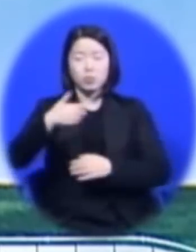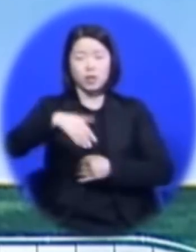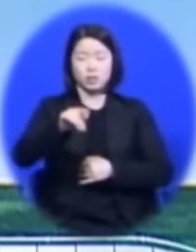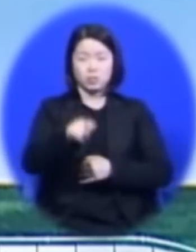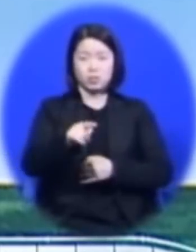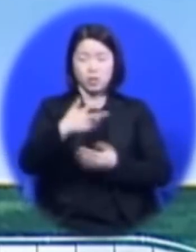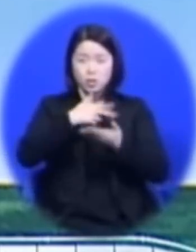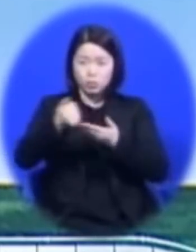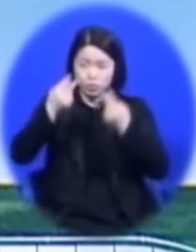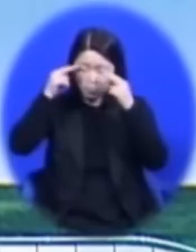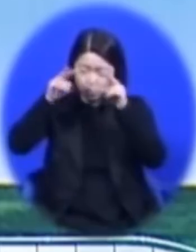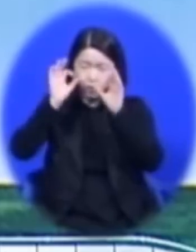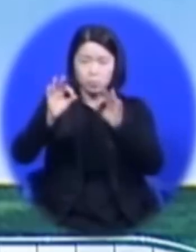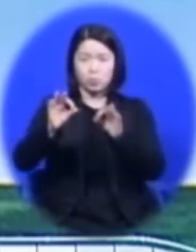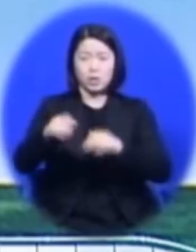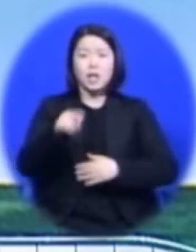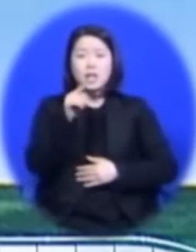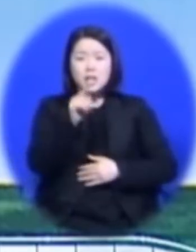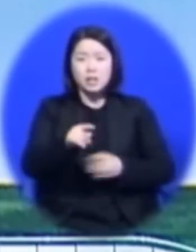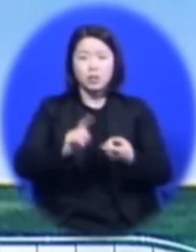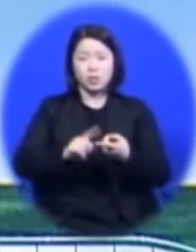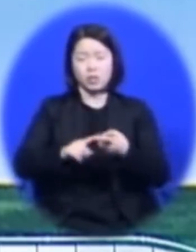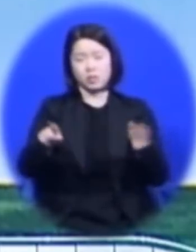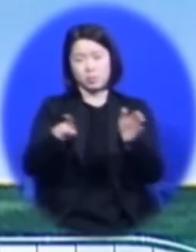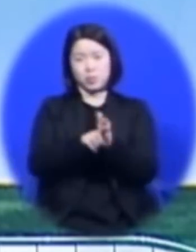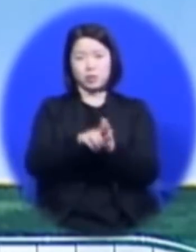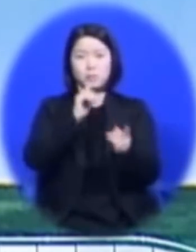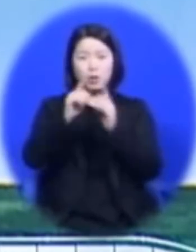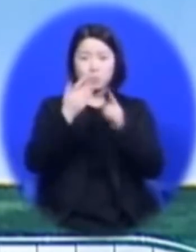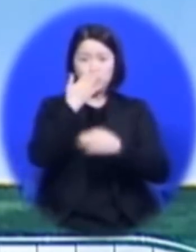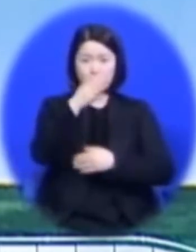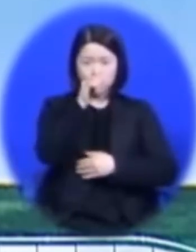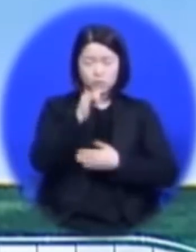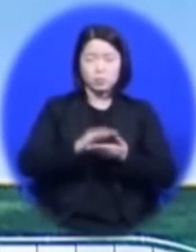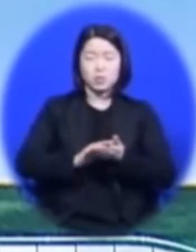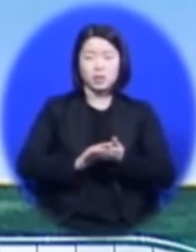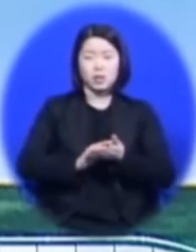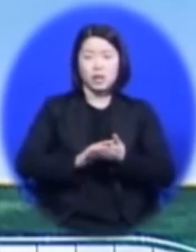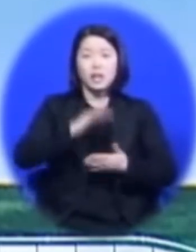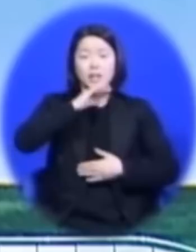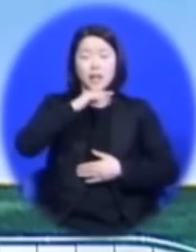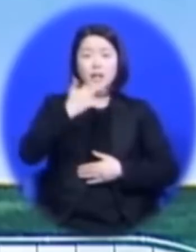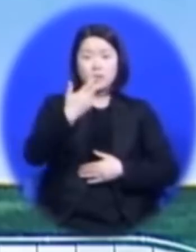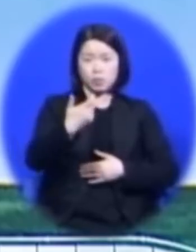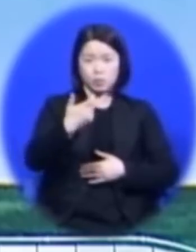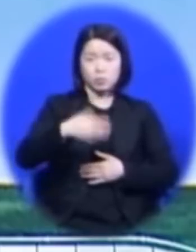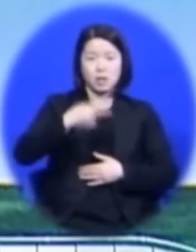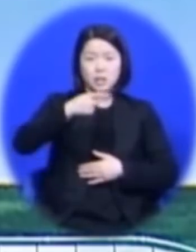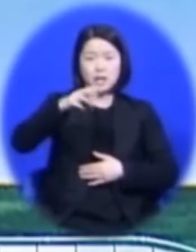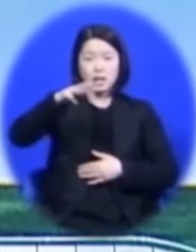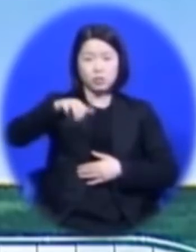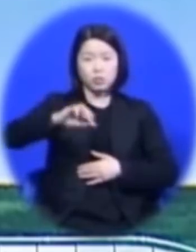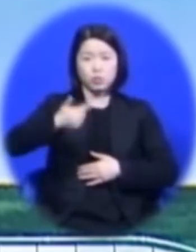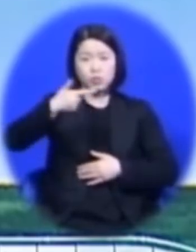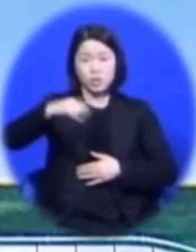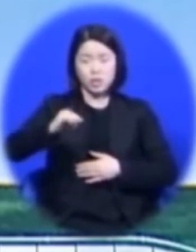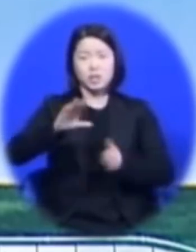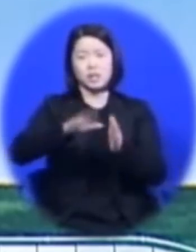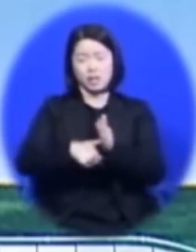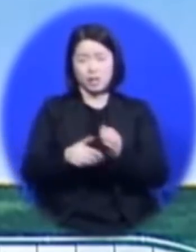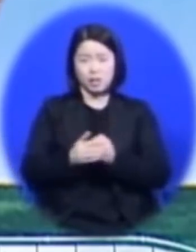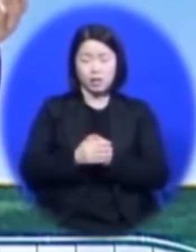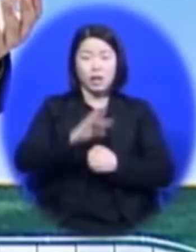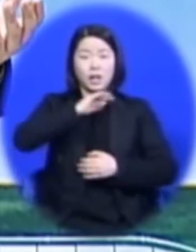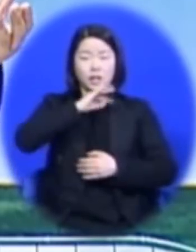바라보고 이걸 믿음 이라고 말하라 17살이 몸은 사춘기 시절엔 여러분